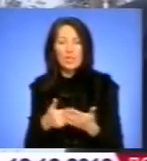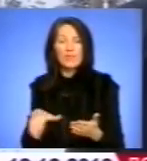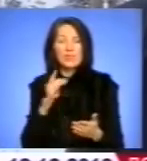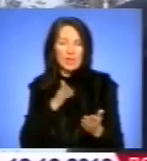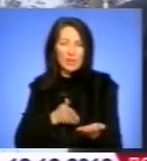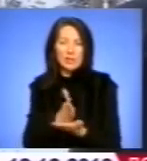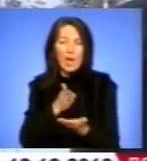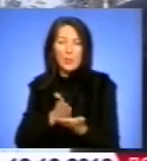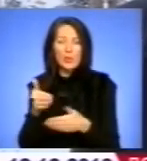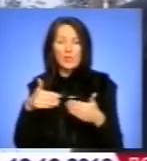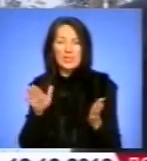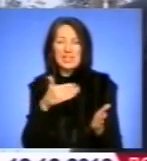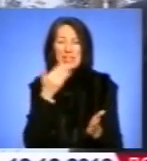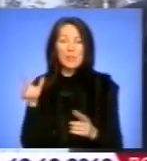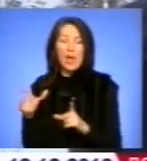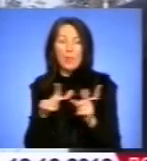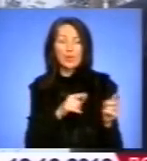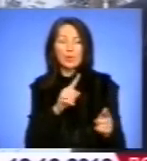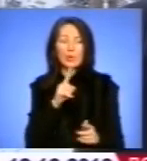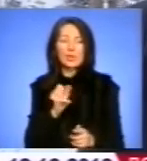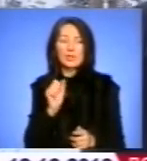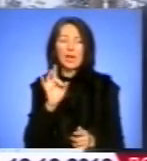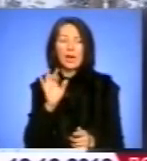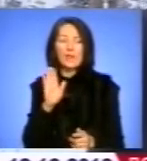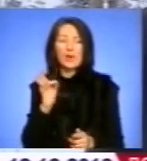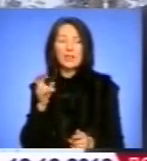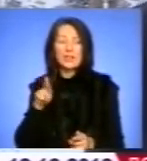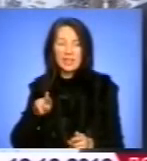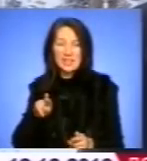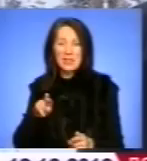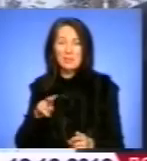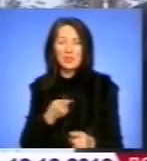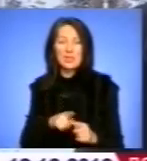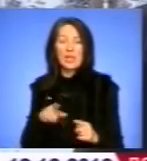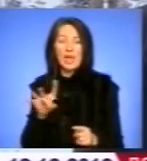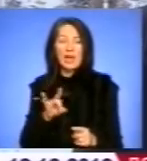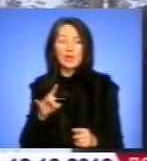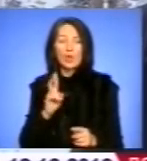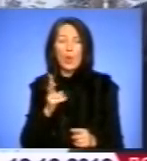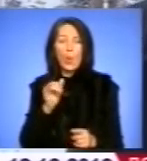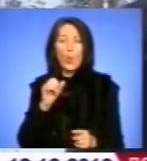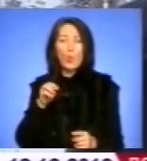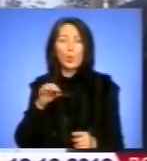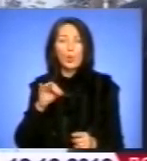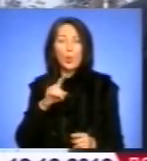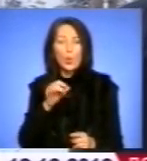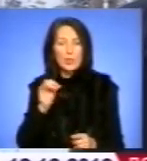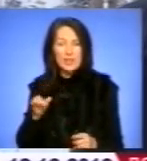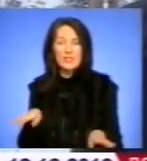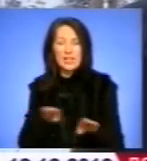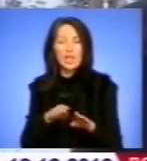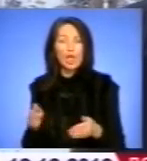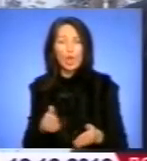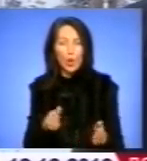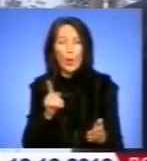Немає проїзду у нас з Арваниця, в цей район на Кутузів закрита дорога, тому що